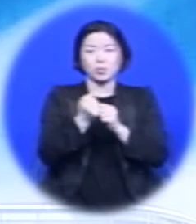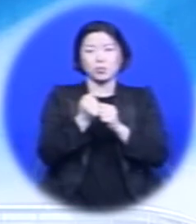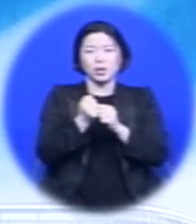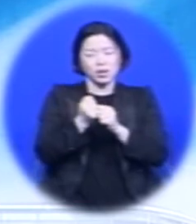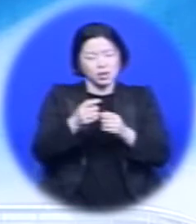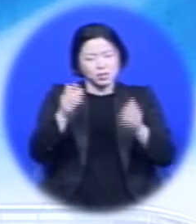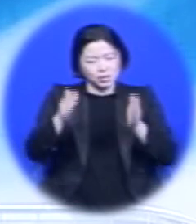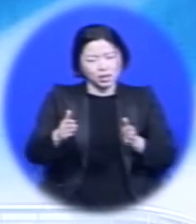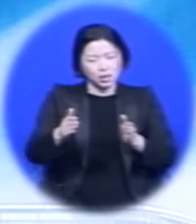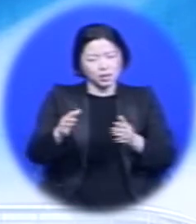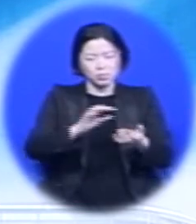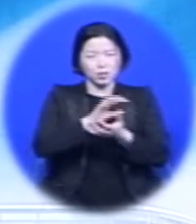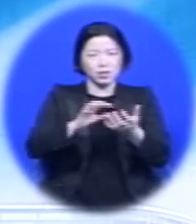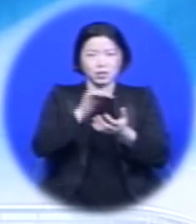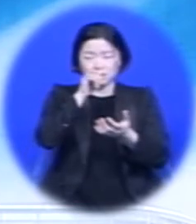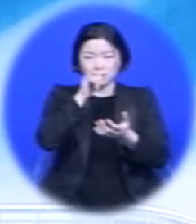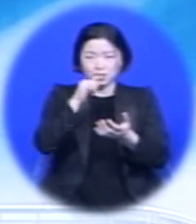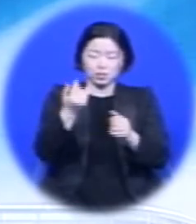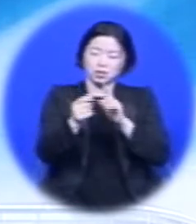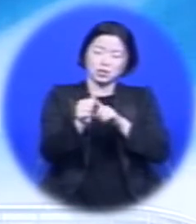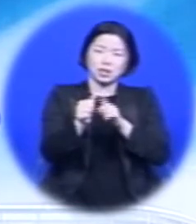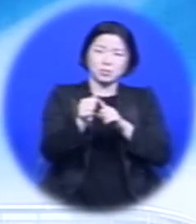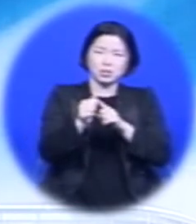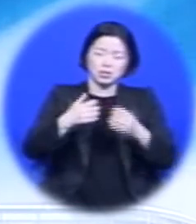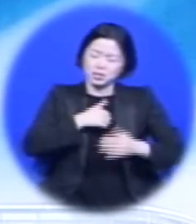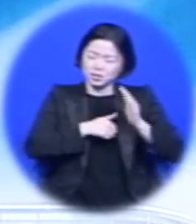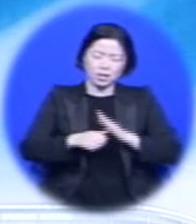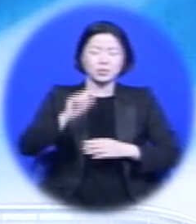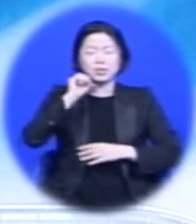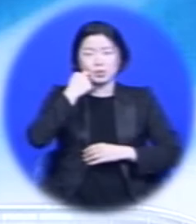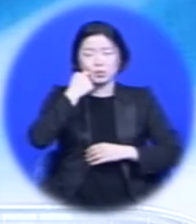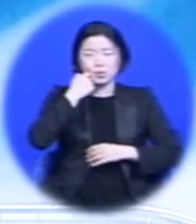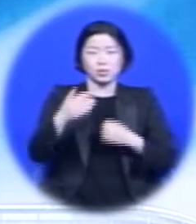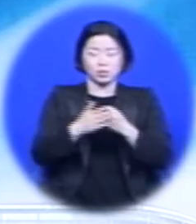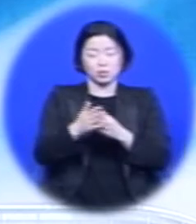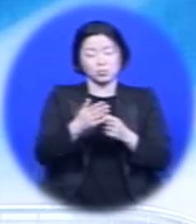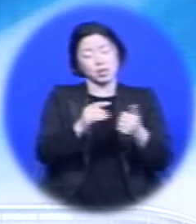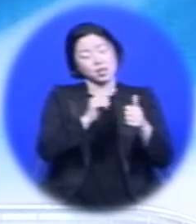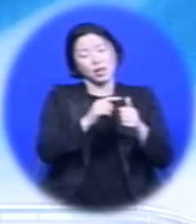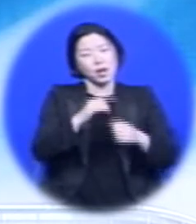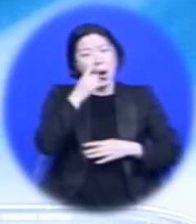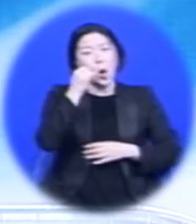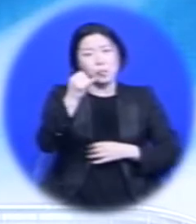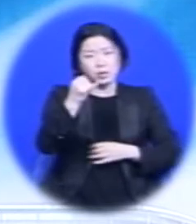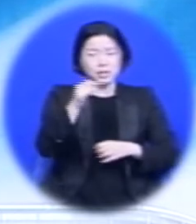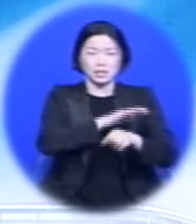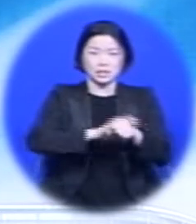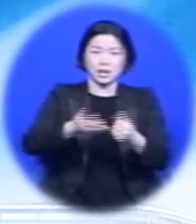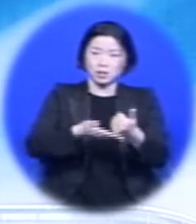견딜 수가 없었어요. 그래서 남편이 어머니 하나도 제대로 못 모시면서 우리 헤어지자,